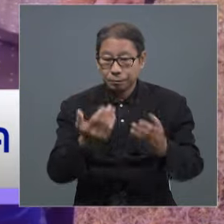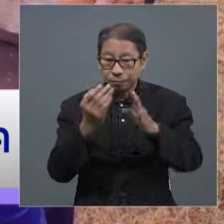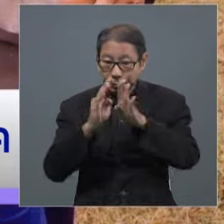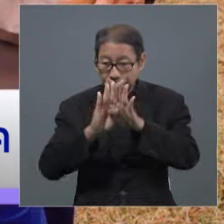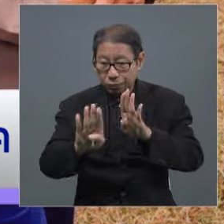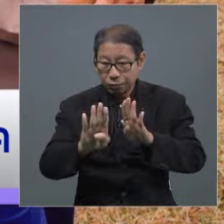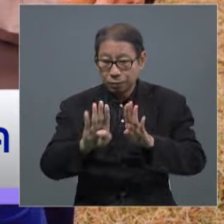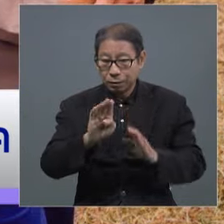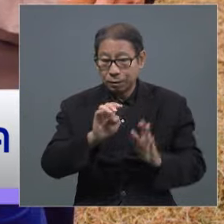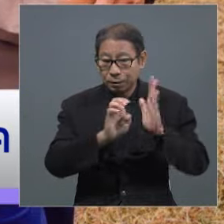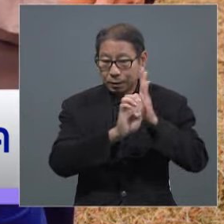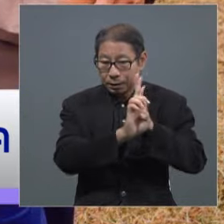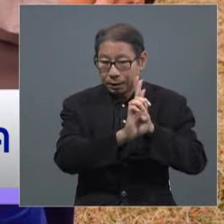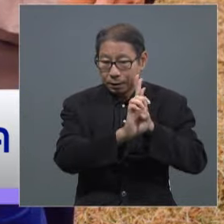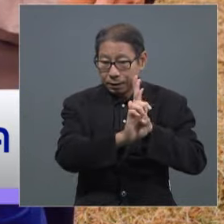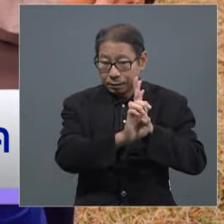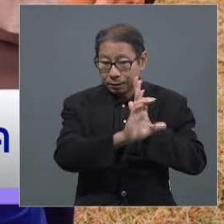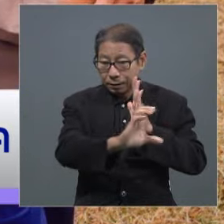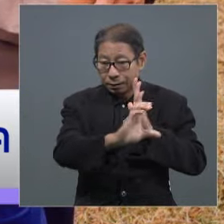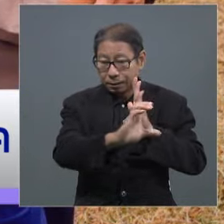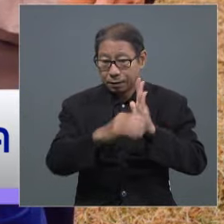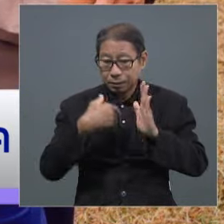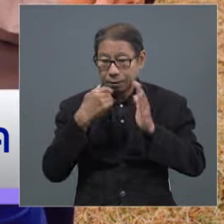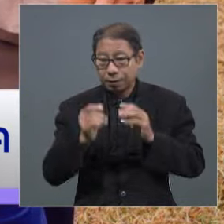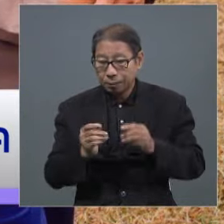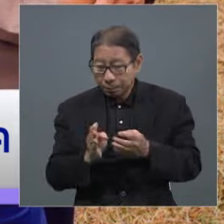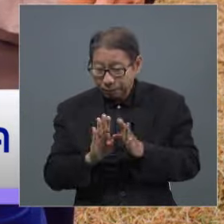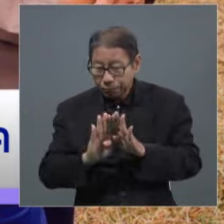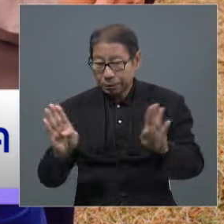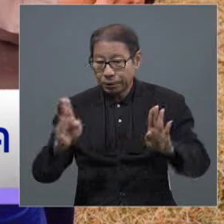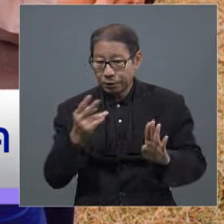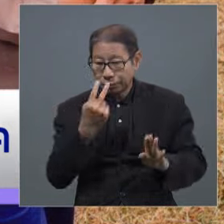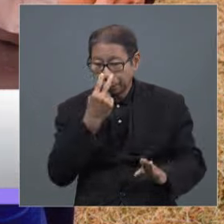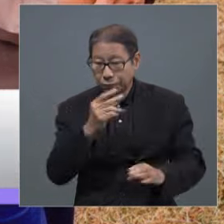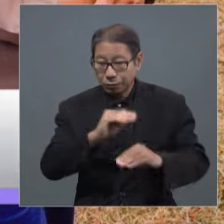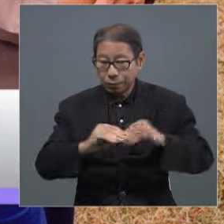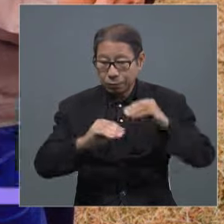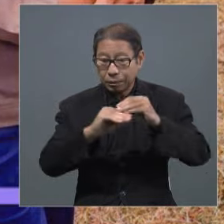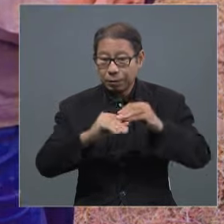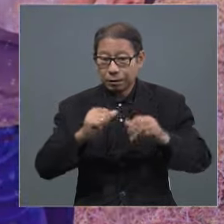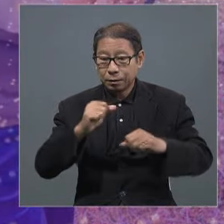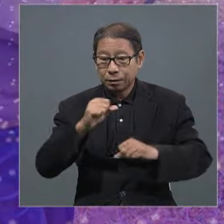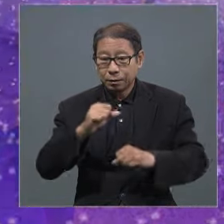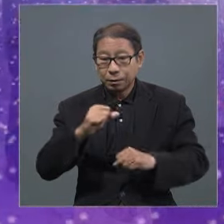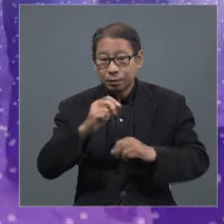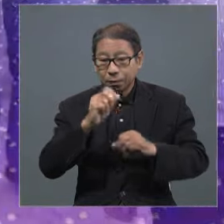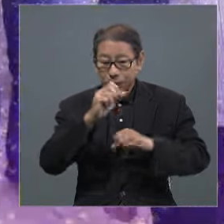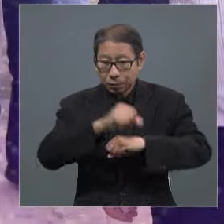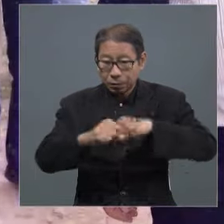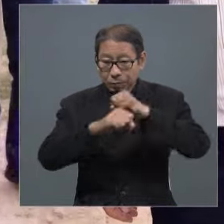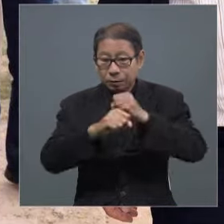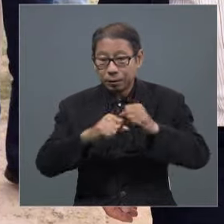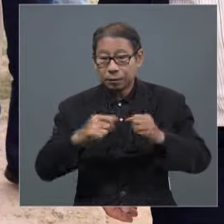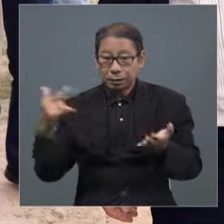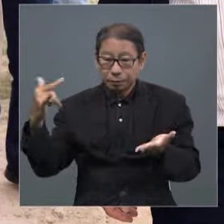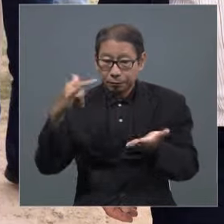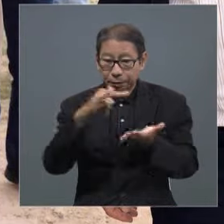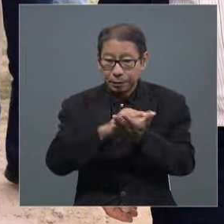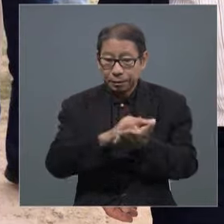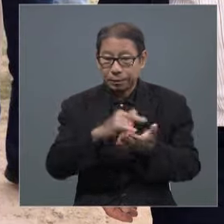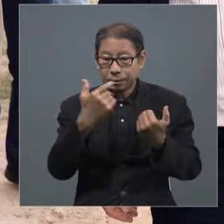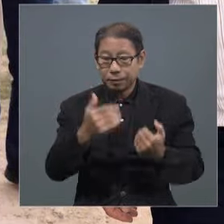EEC โดยครั้งนี้ได้มาติดตามความคืบหน้าของการก่อสร้างโครงการพัฒนาสนามบินอุตภเปาที่เป็นเมกะโปรเจกต์ต่อเนื่องม